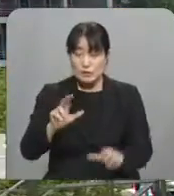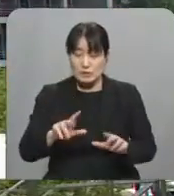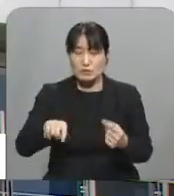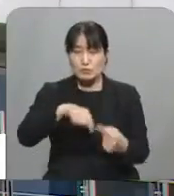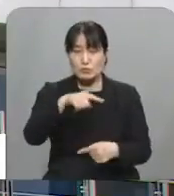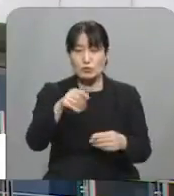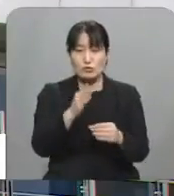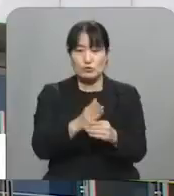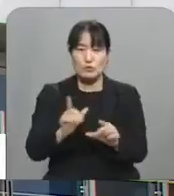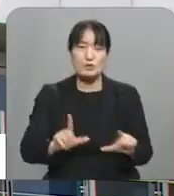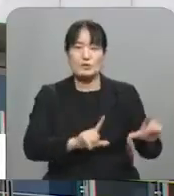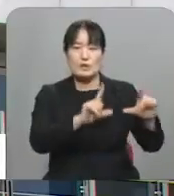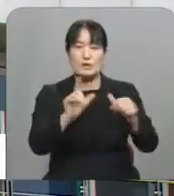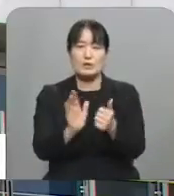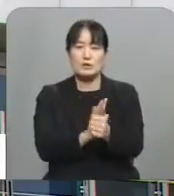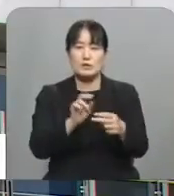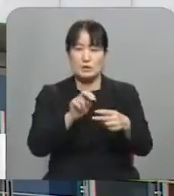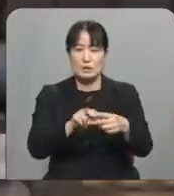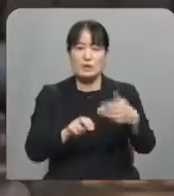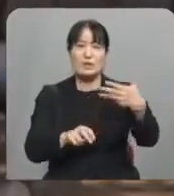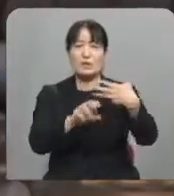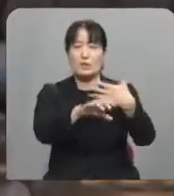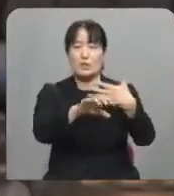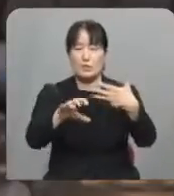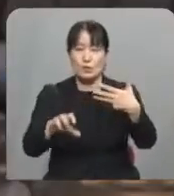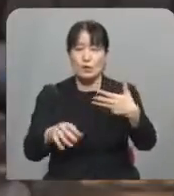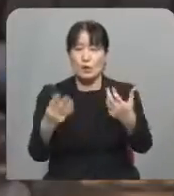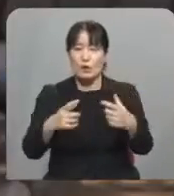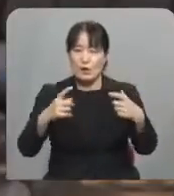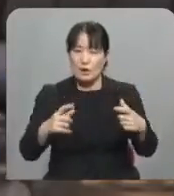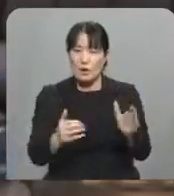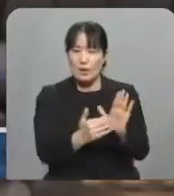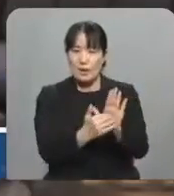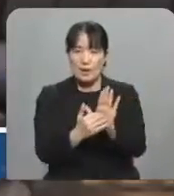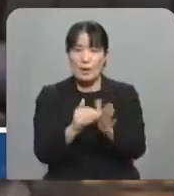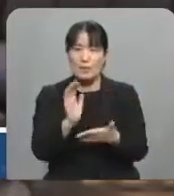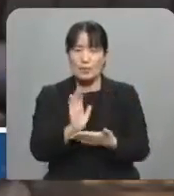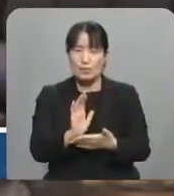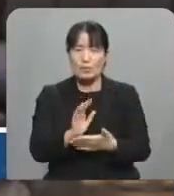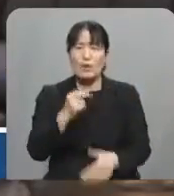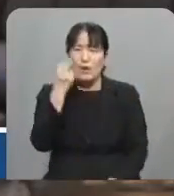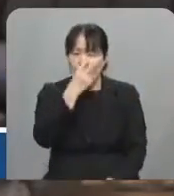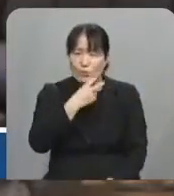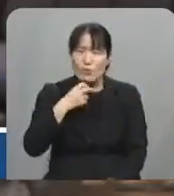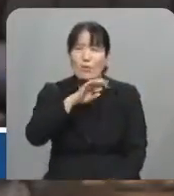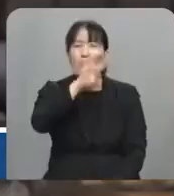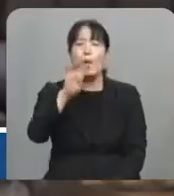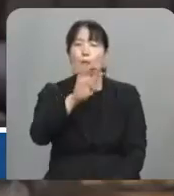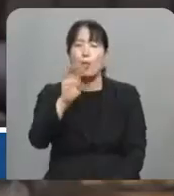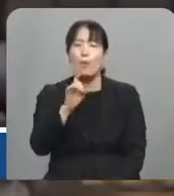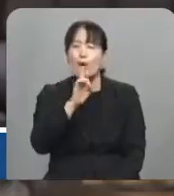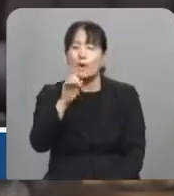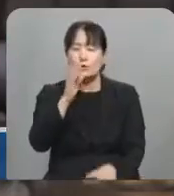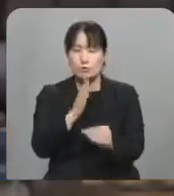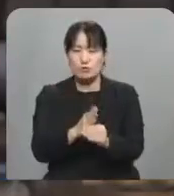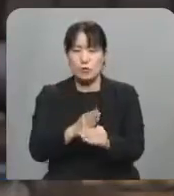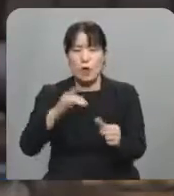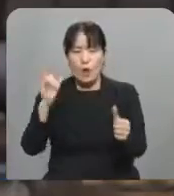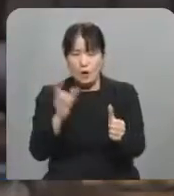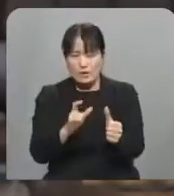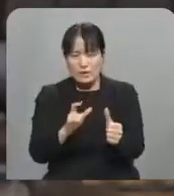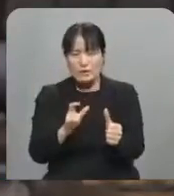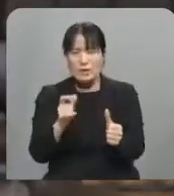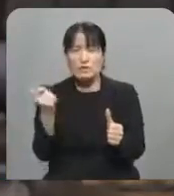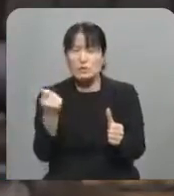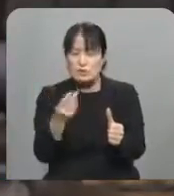중인 생활치료센터는 8곳입니다. 강원도 방역당국이 검토 중이라는 말만 반복하고 있는 사이 이미 확진자 수십여